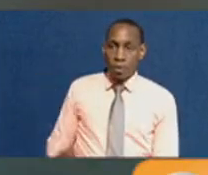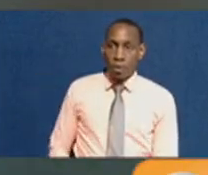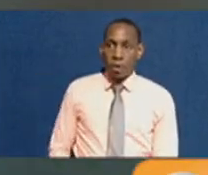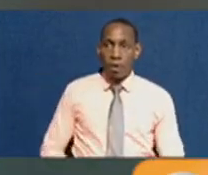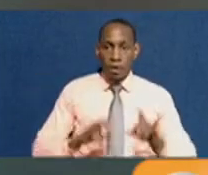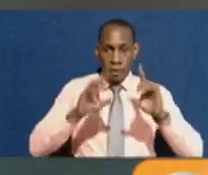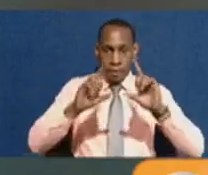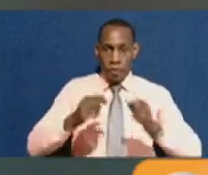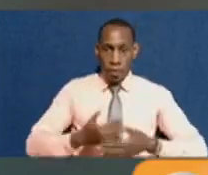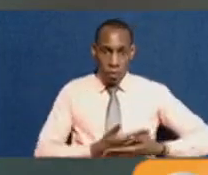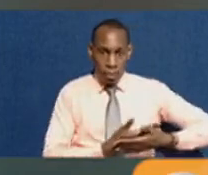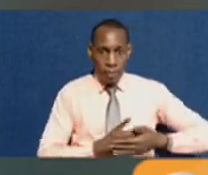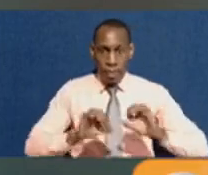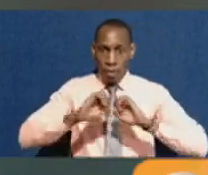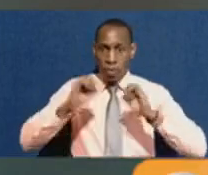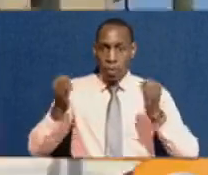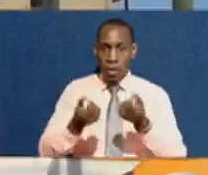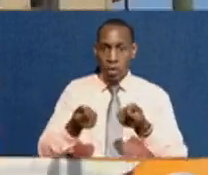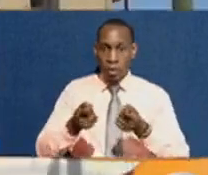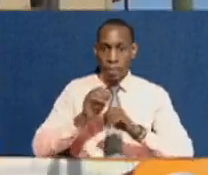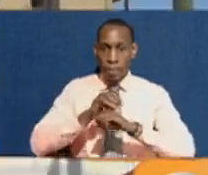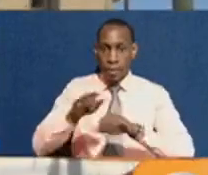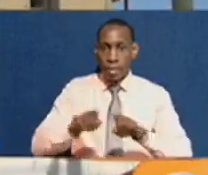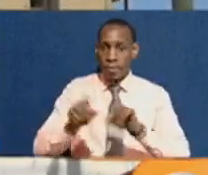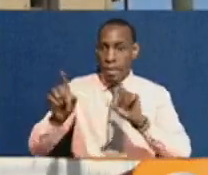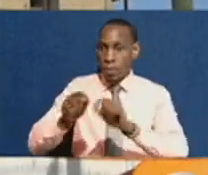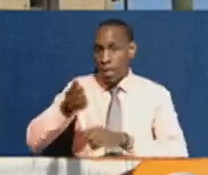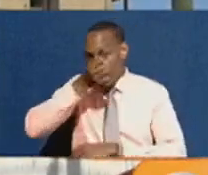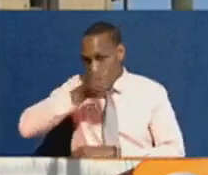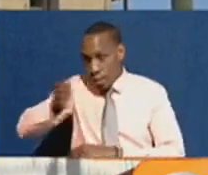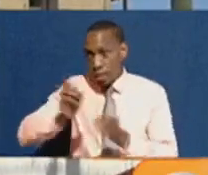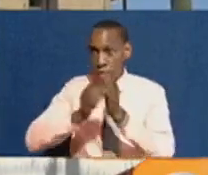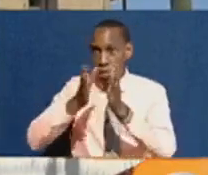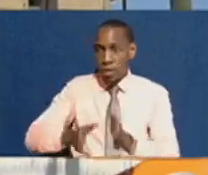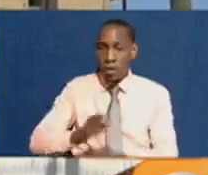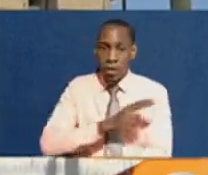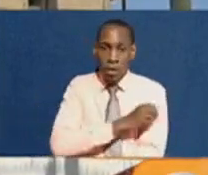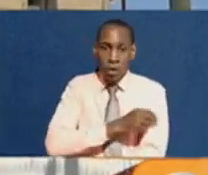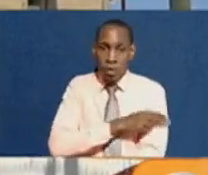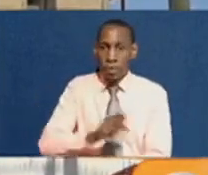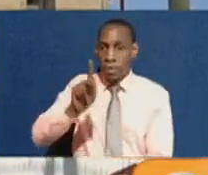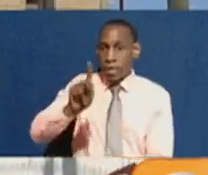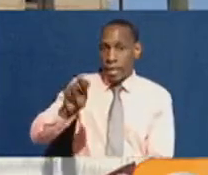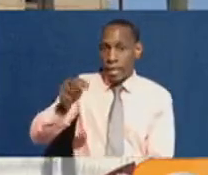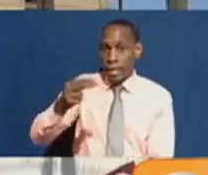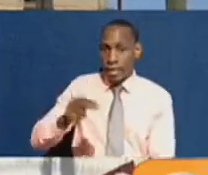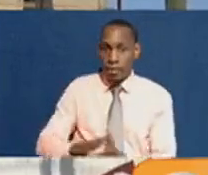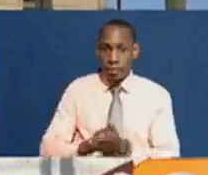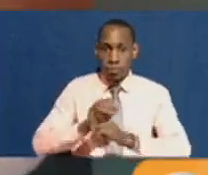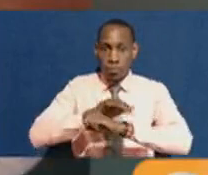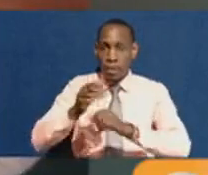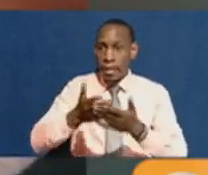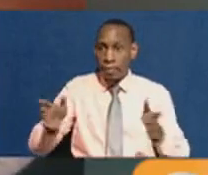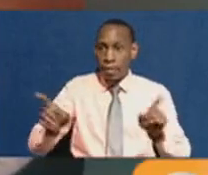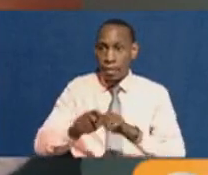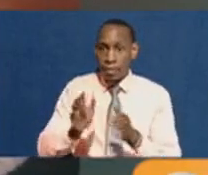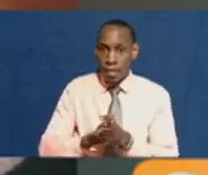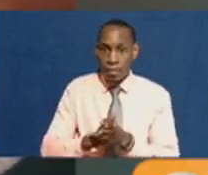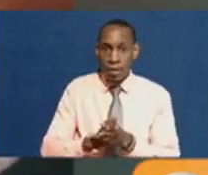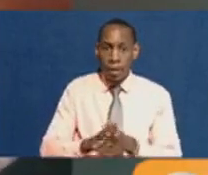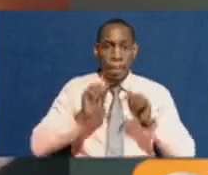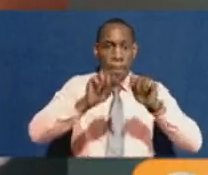Picha za mtoto huyu mtandaoni na ujumbe kuwa alitelekezwa na madaktari katika hospitali kuu ya Kenyatta zilizagaa na kuandamwa